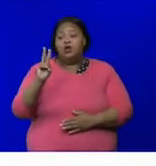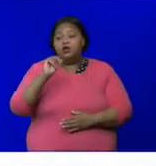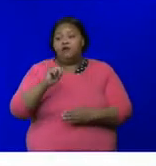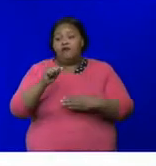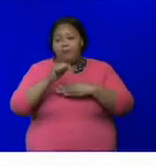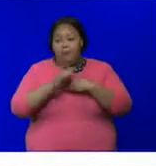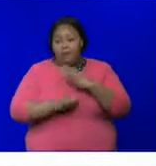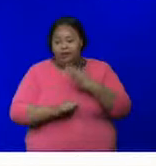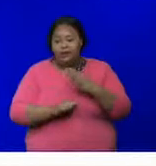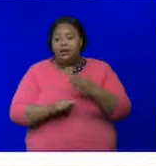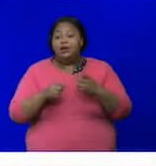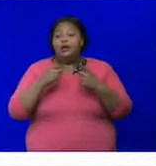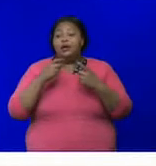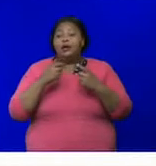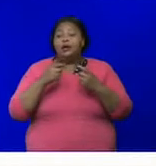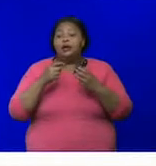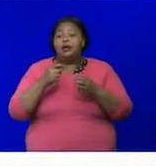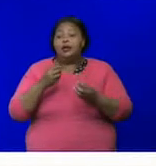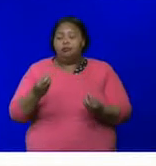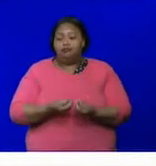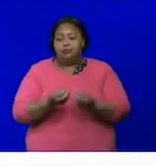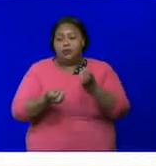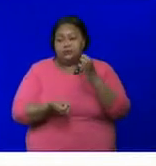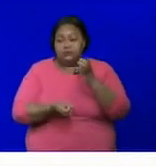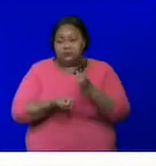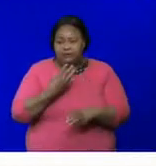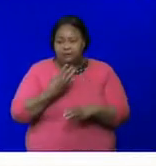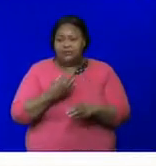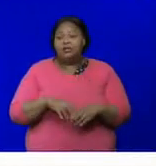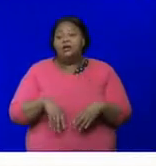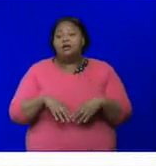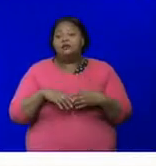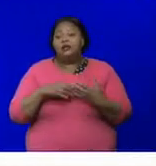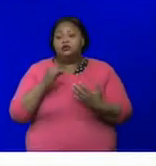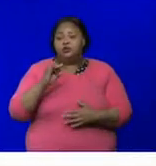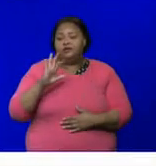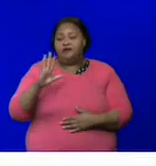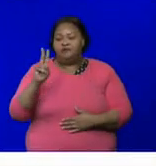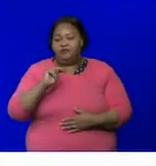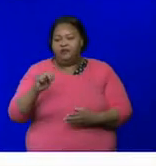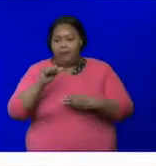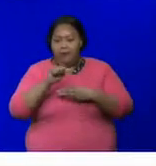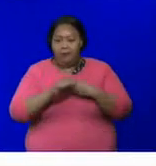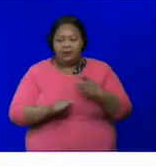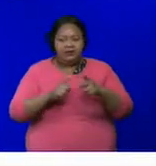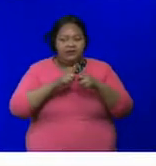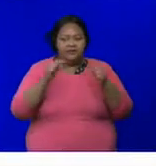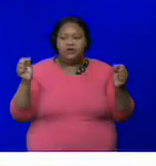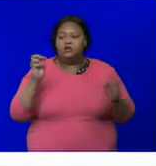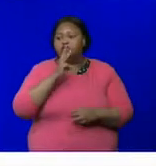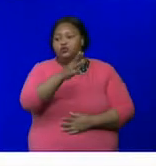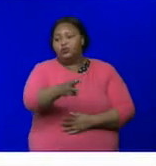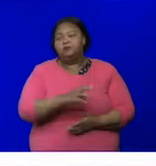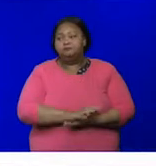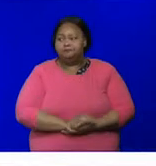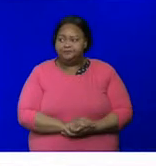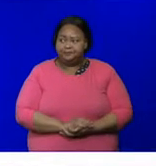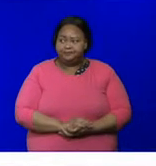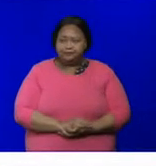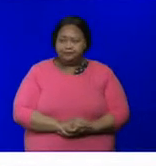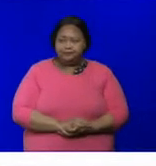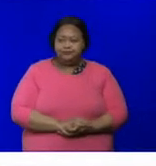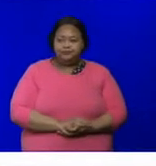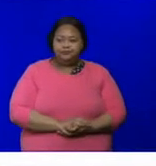25 enhlokodolobha yeRwanda iKigali. Lubikele umsakati Eswatini TV kunemidlalo ngilinda Dlamini kanzombeka uhlanganiswa ngufabrice